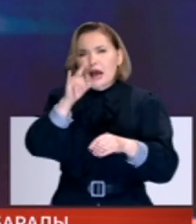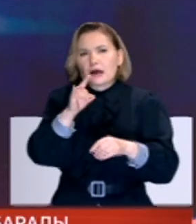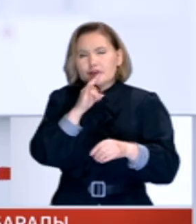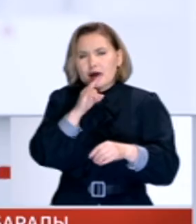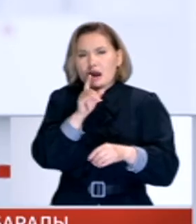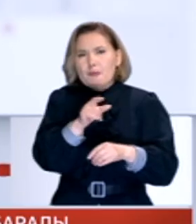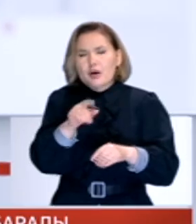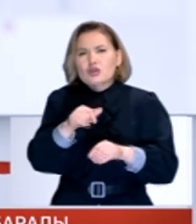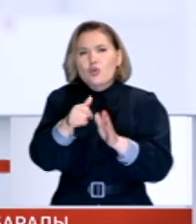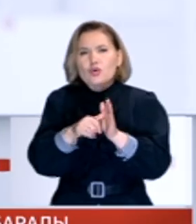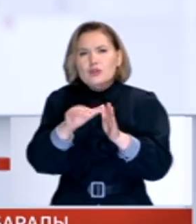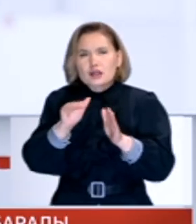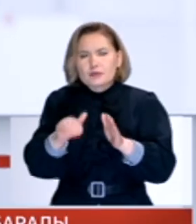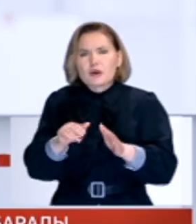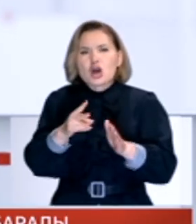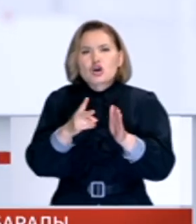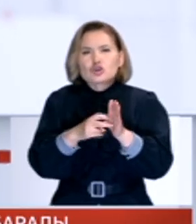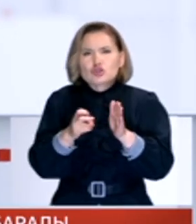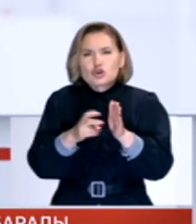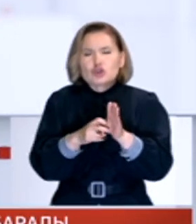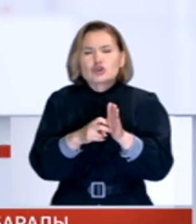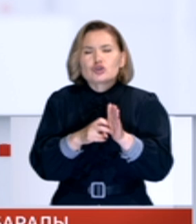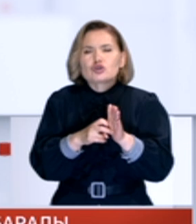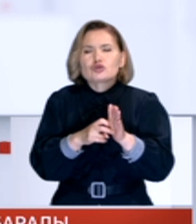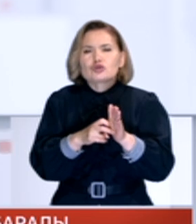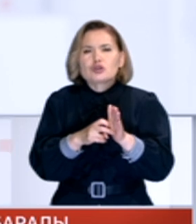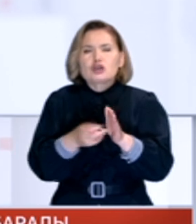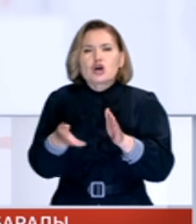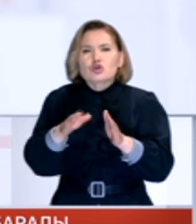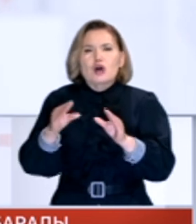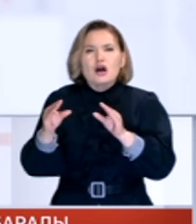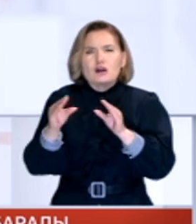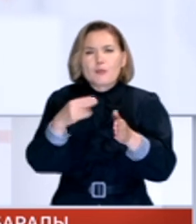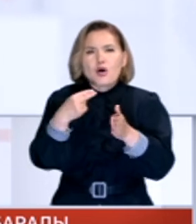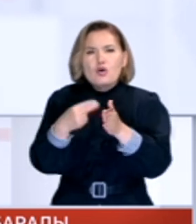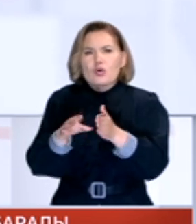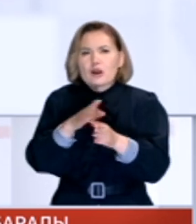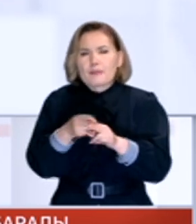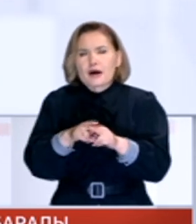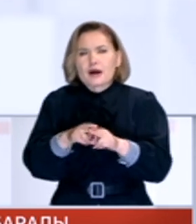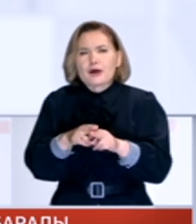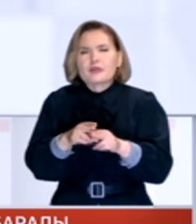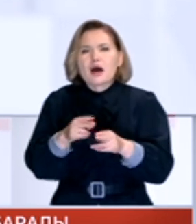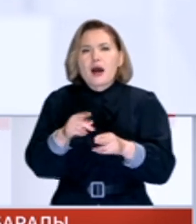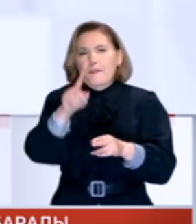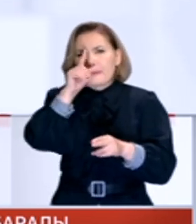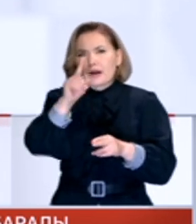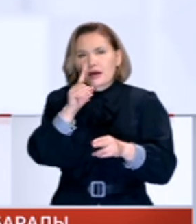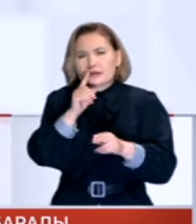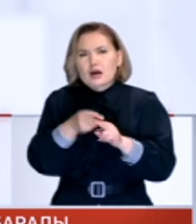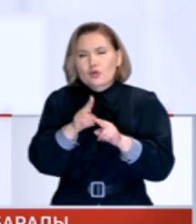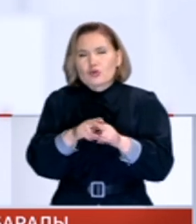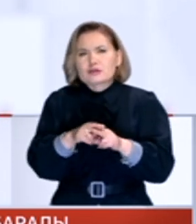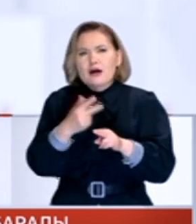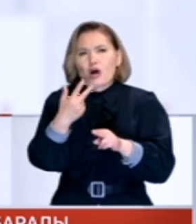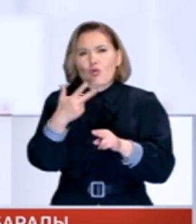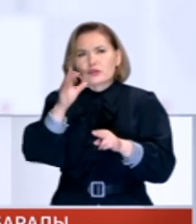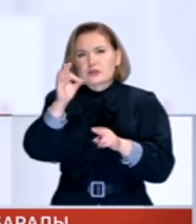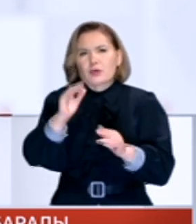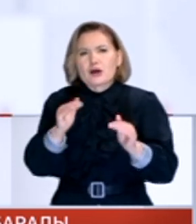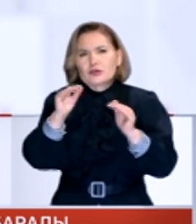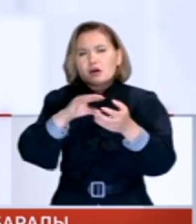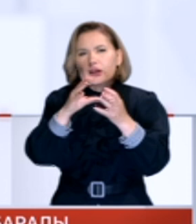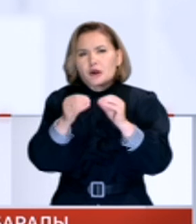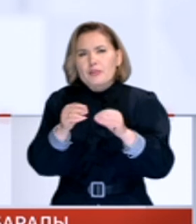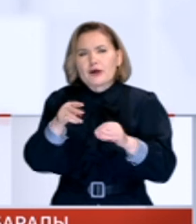Қазақстандықтар 16700-ге жуық су жаңа көлікті автосалоннан шығарыпты. Өсім бір айдың ішінде 30%-ға жеткен. Ал жыл басынан